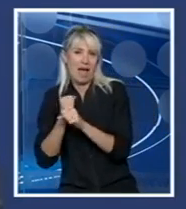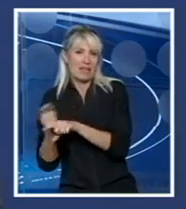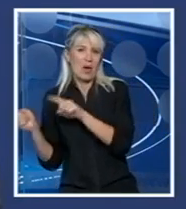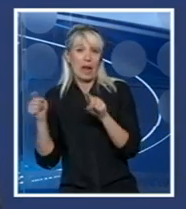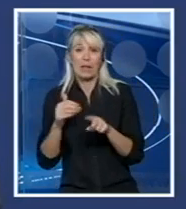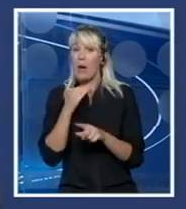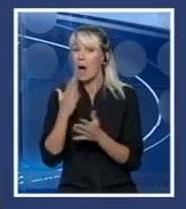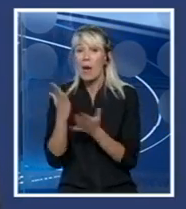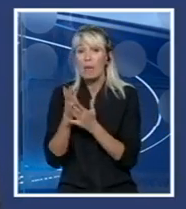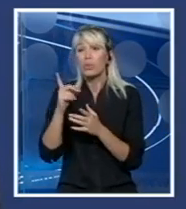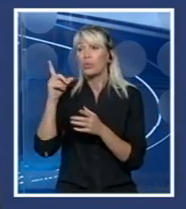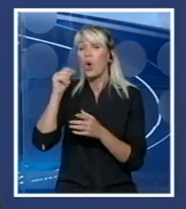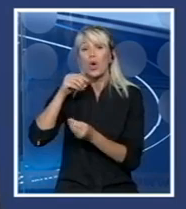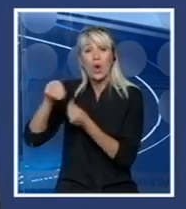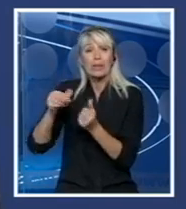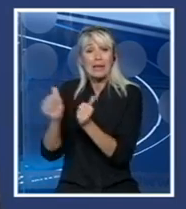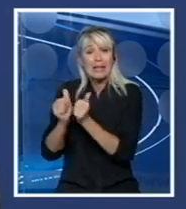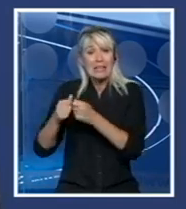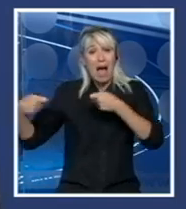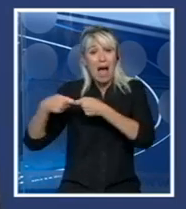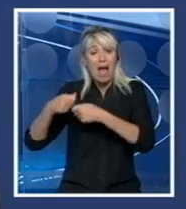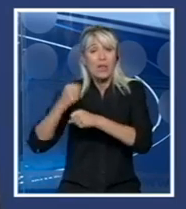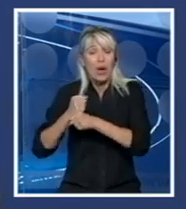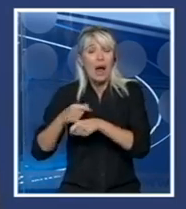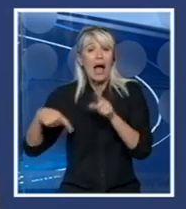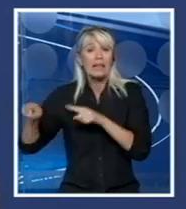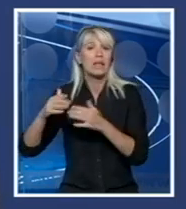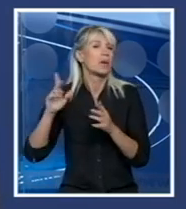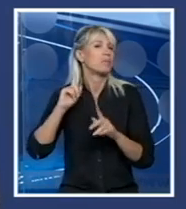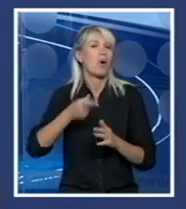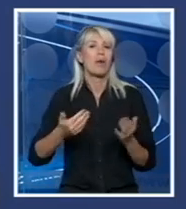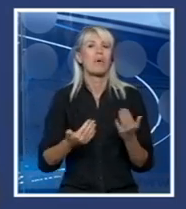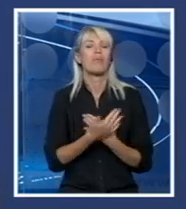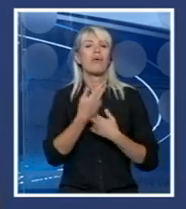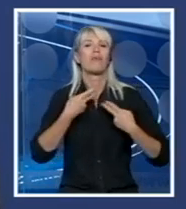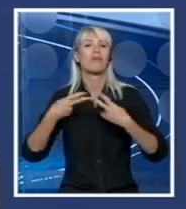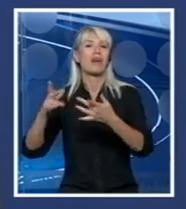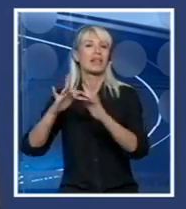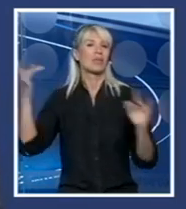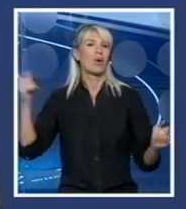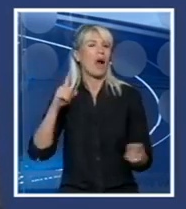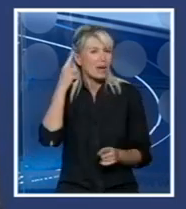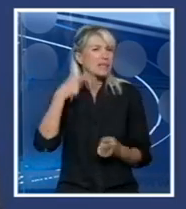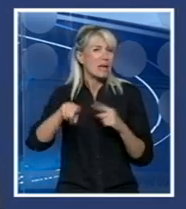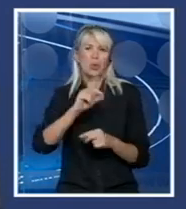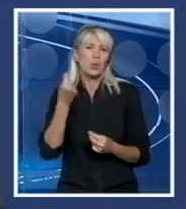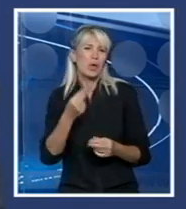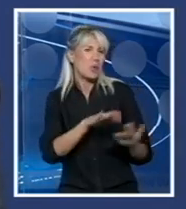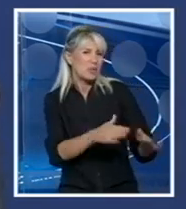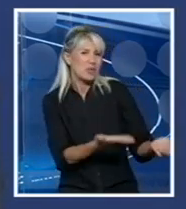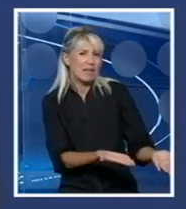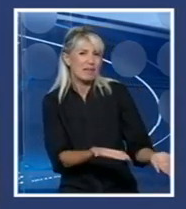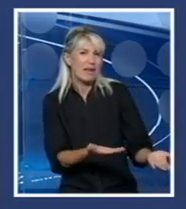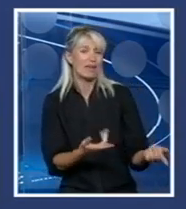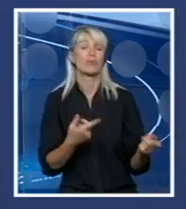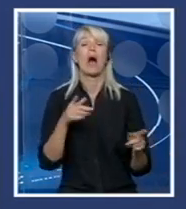i na potpunu izolaciju. Mislim da to nije odrastanje dece ni sve ono drugo što ne želimo. Tako da, ako neko namerno, da kažem, iza se